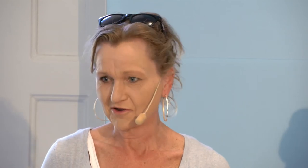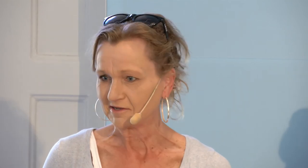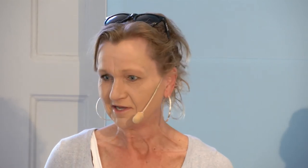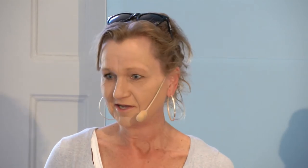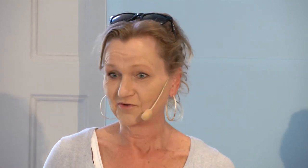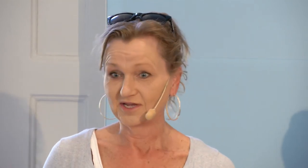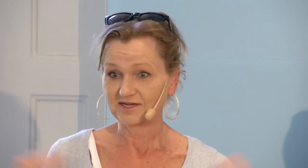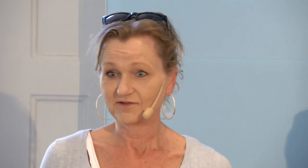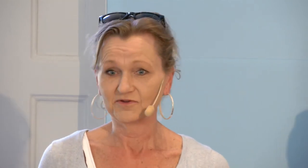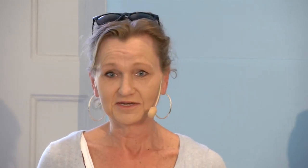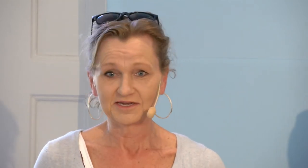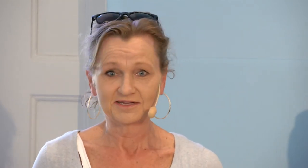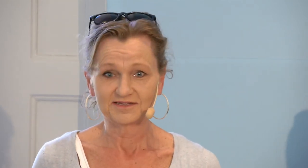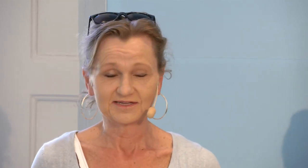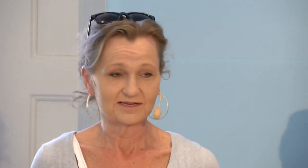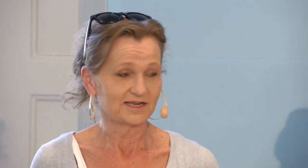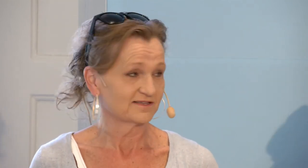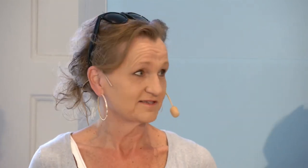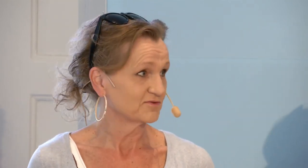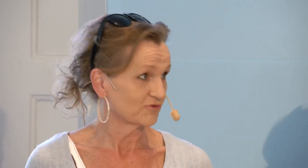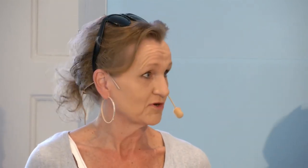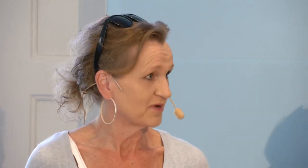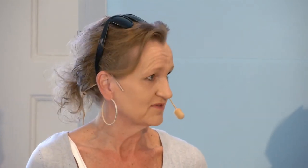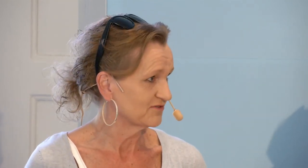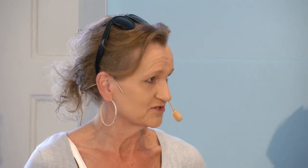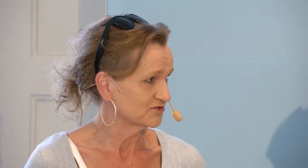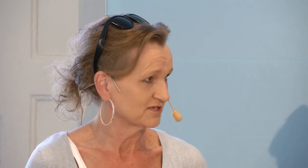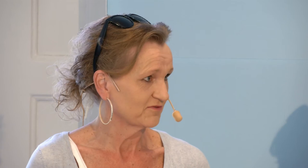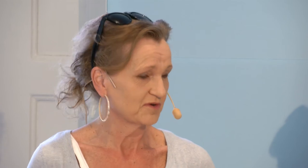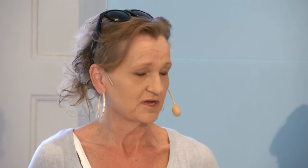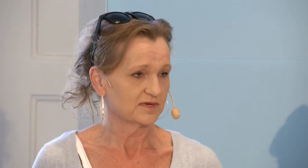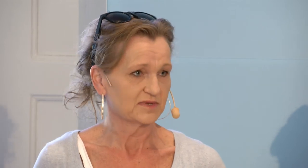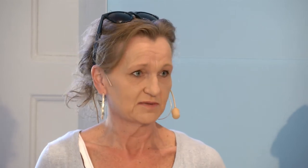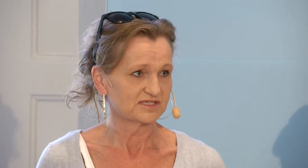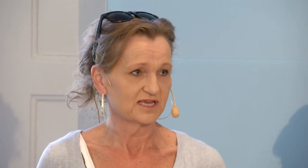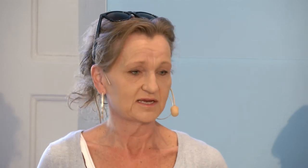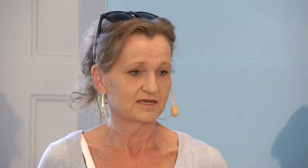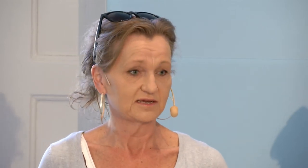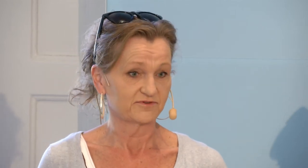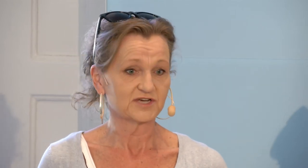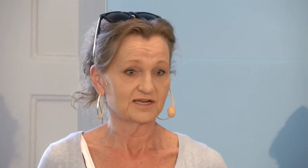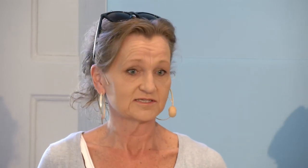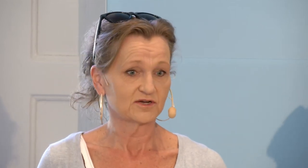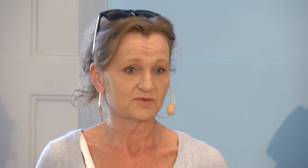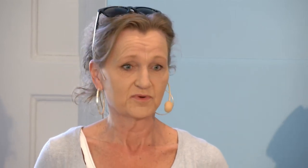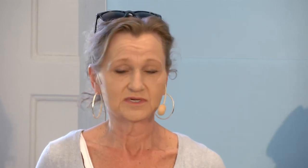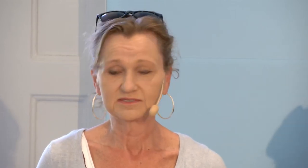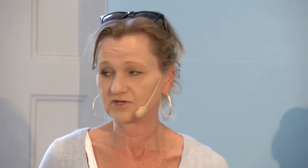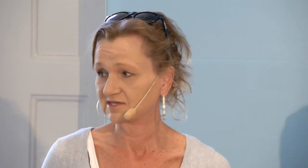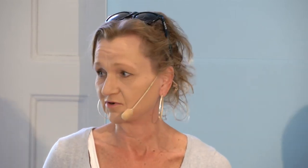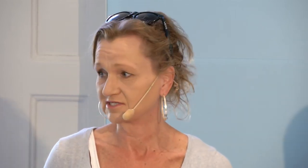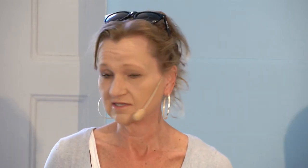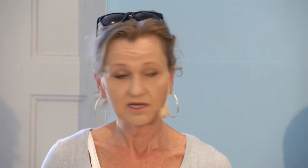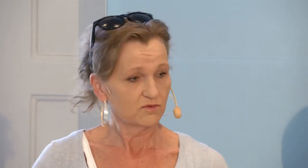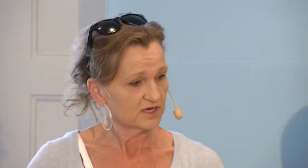en miljöinspektör och jag. Och det är ju en helt otrolig upplevelse förstås att få vara med om det, men det man ser är förskräckliga saker